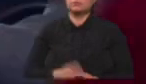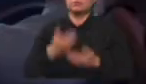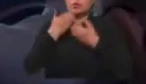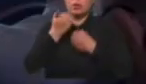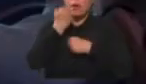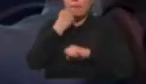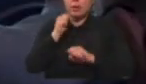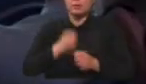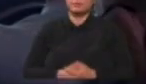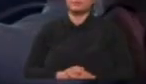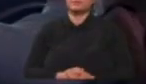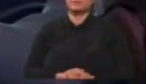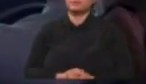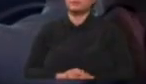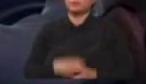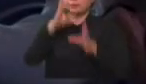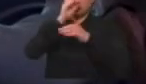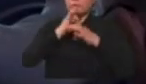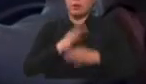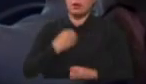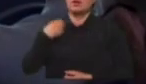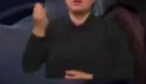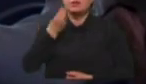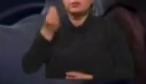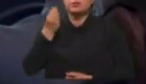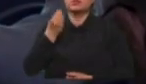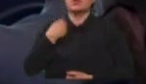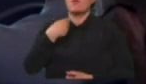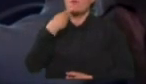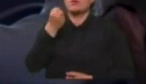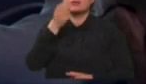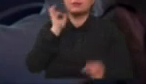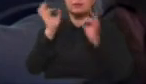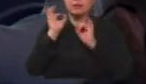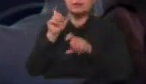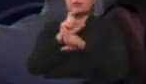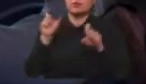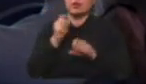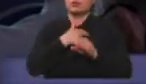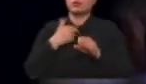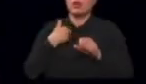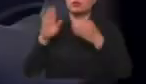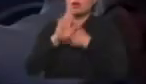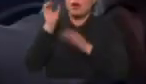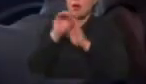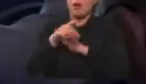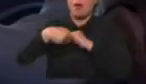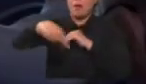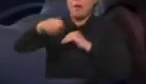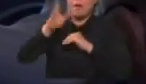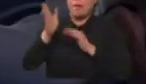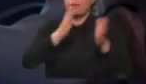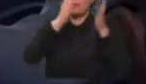Dziękujemy bardzo. Szanowni Państwo, ja jeszcze się posłużę kilkoma danymi w trakcie naszych prezentacji, ponieważ przed nami